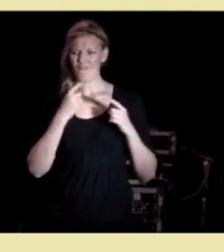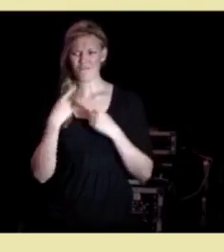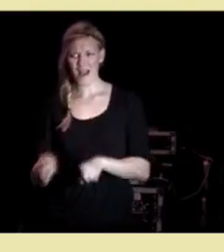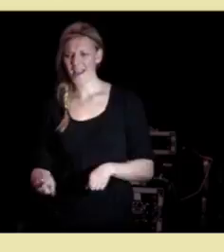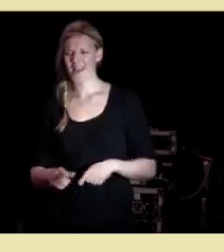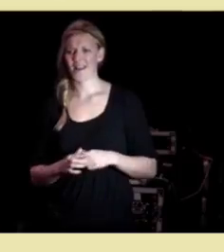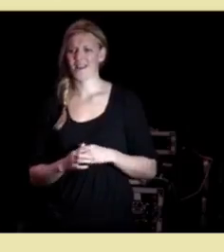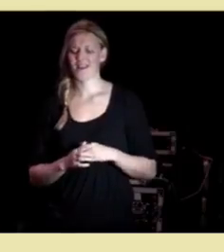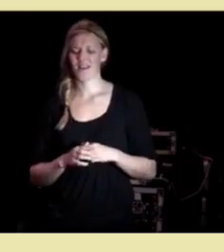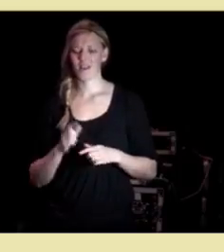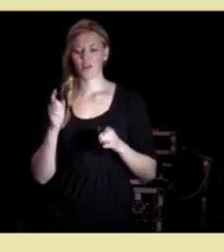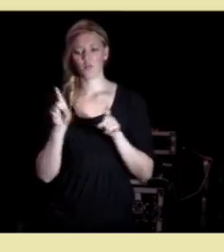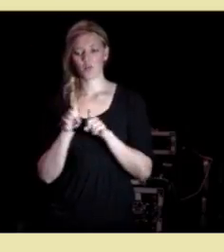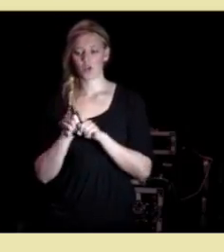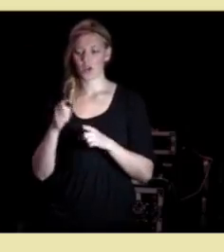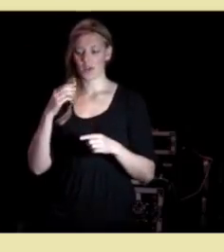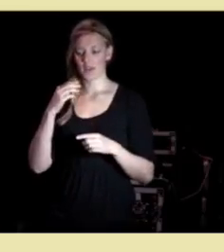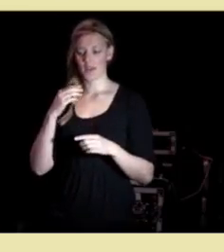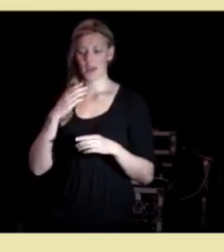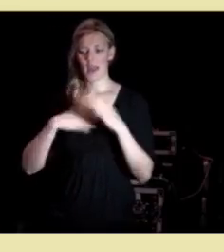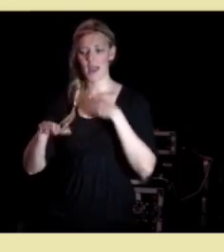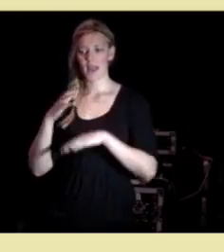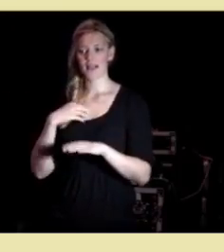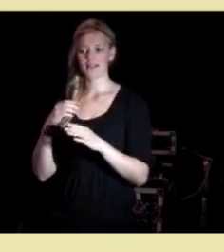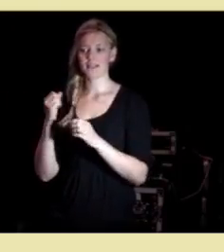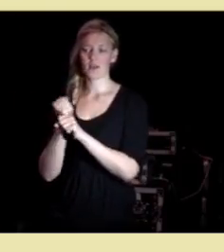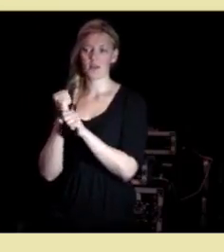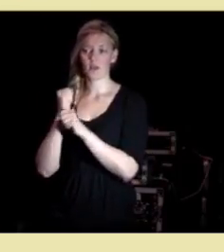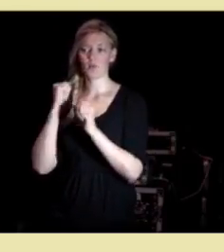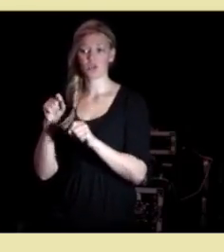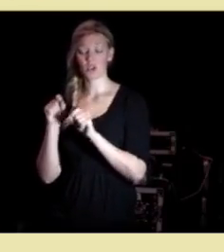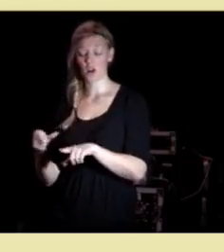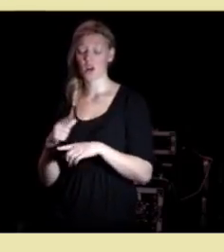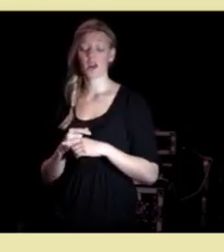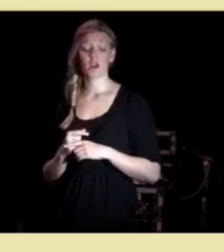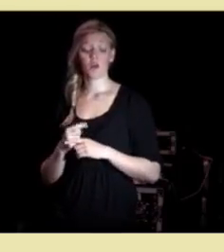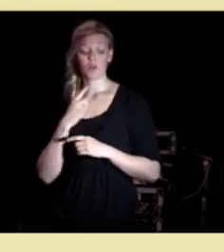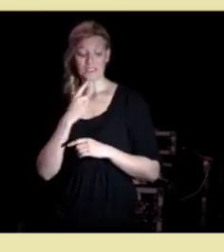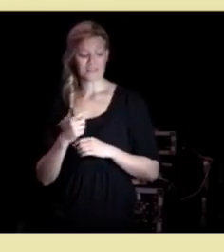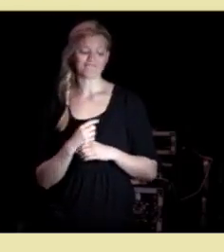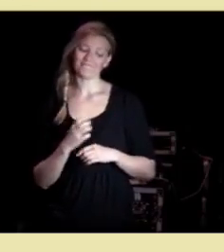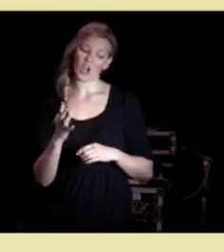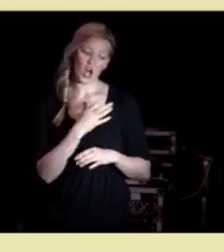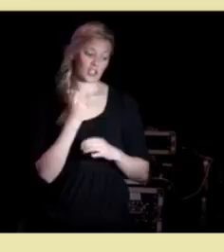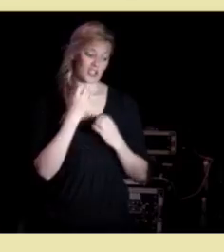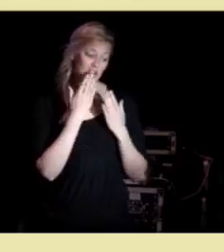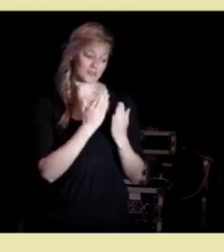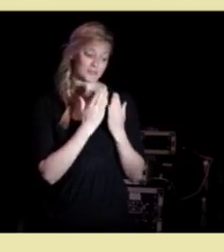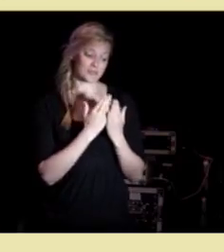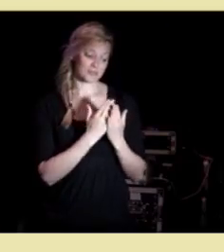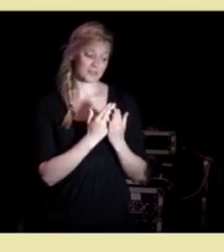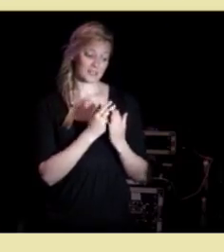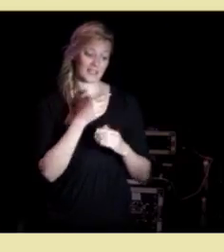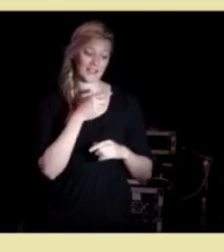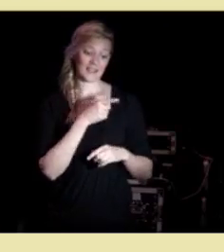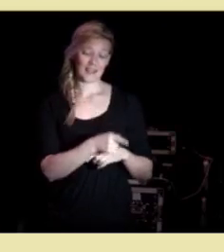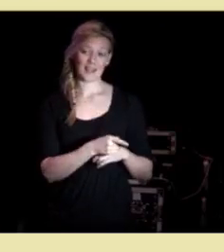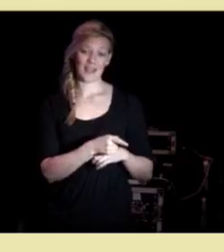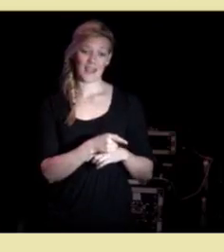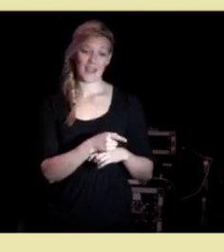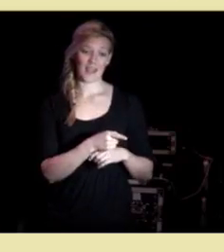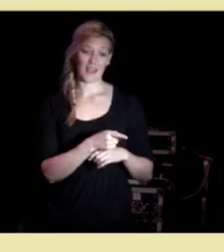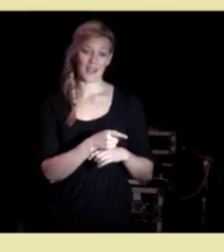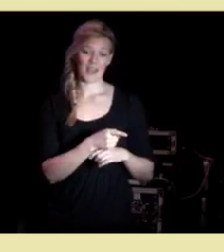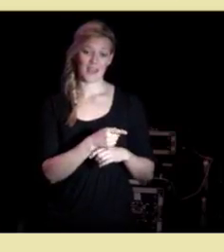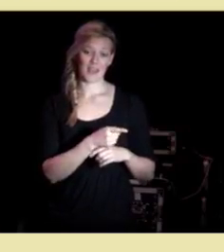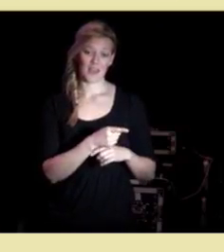som helsearbeidere må starte med en helt sånn defensiv tilnærming, og si at nei, alt det du har lest om, det er noe som vi ikke går god for.